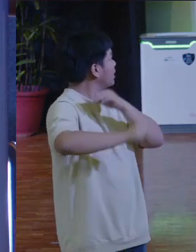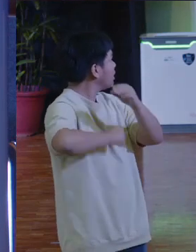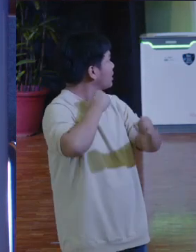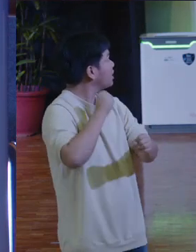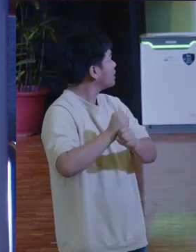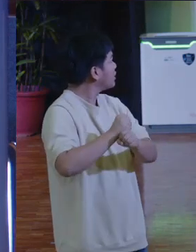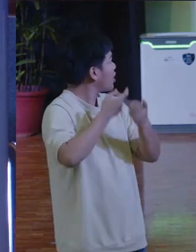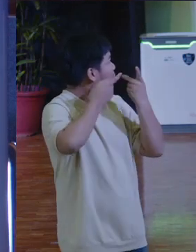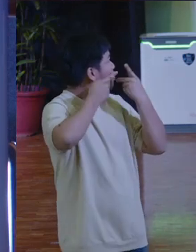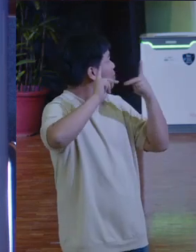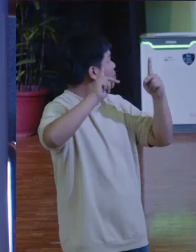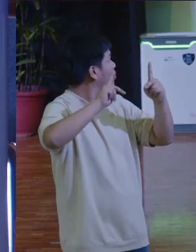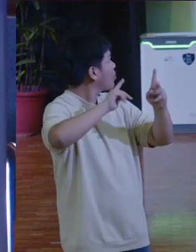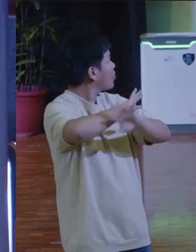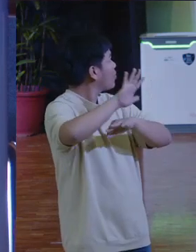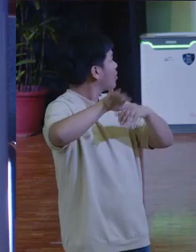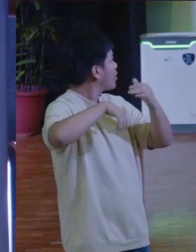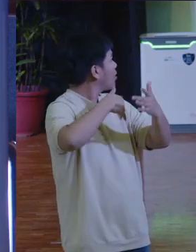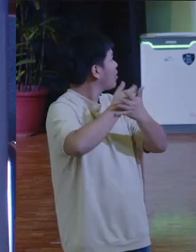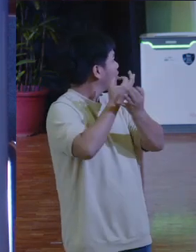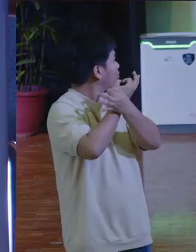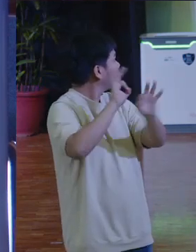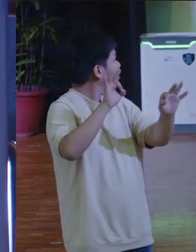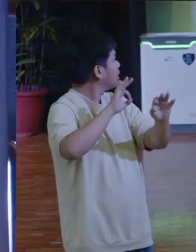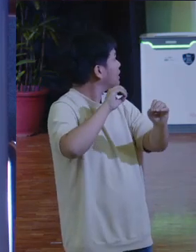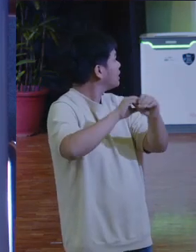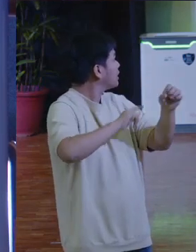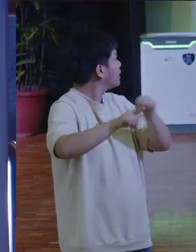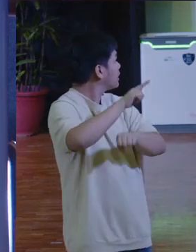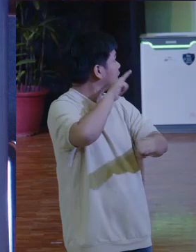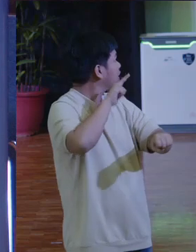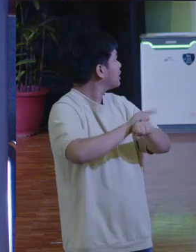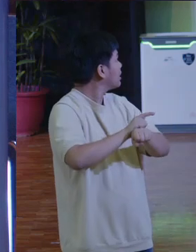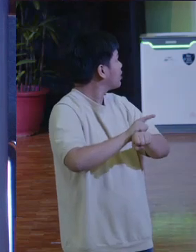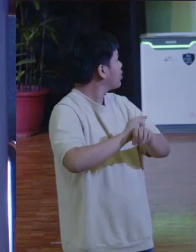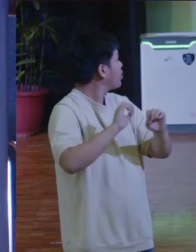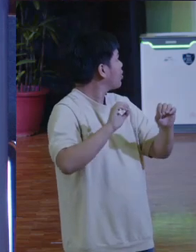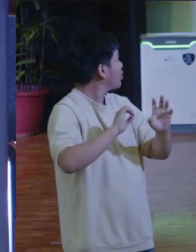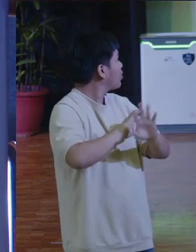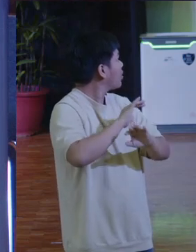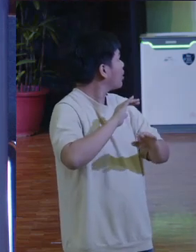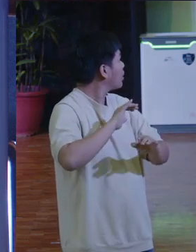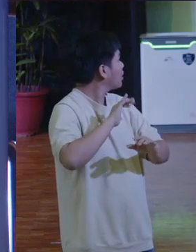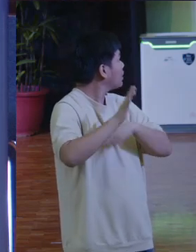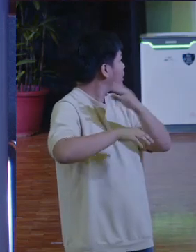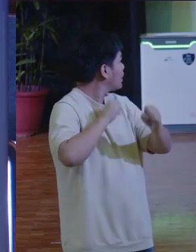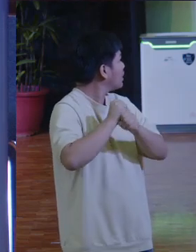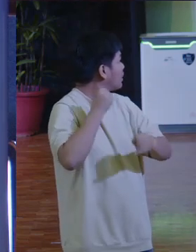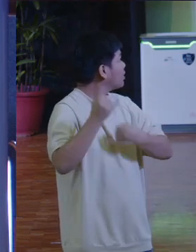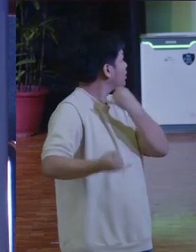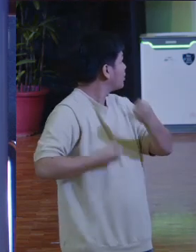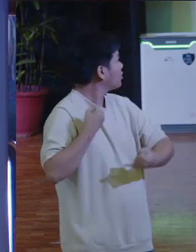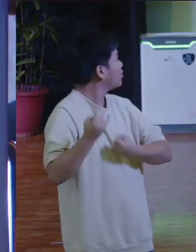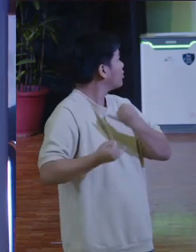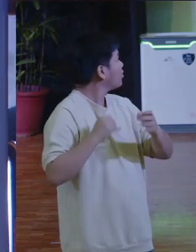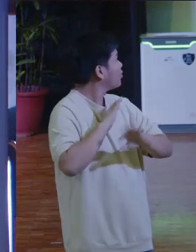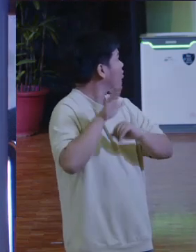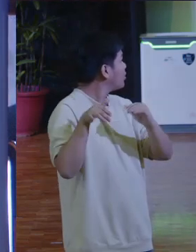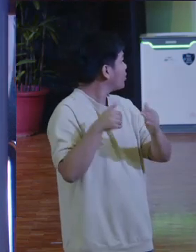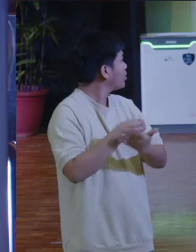and proclaim liberty throughout the land to all its inhabitants. It shall be a jubilee for